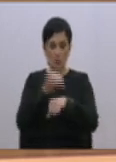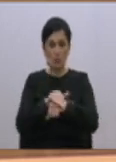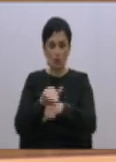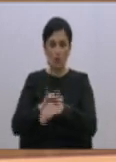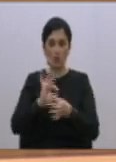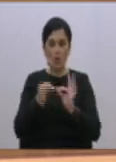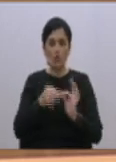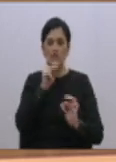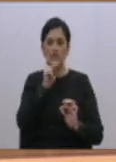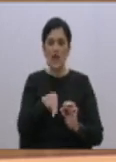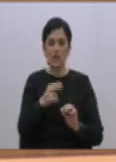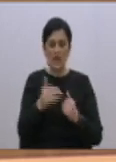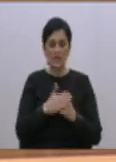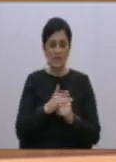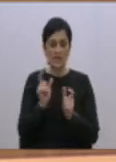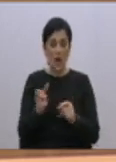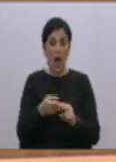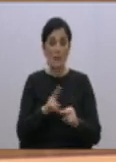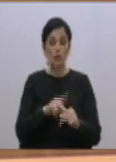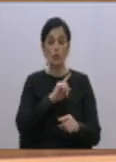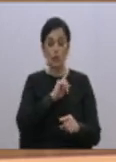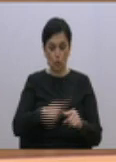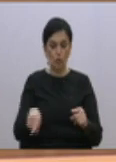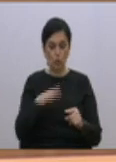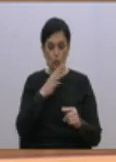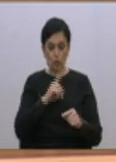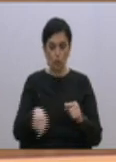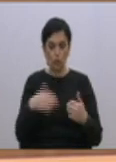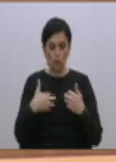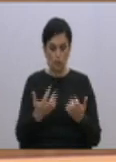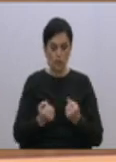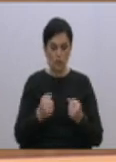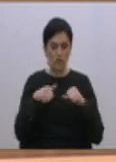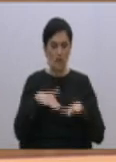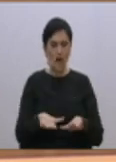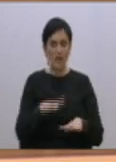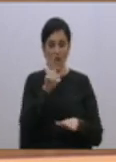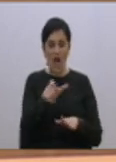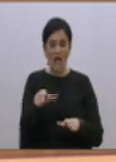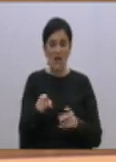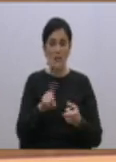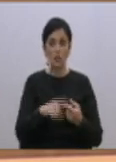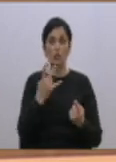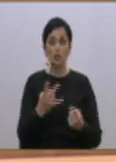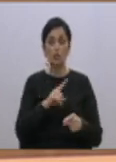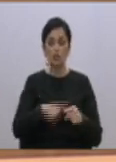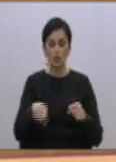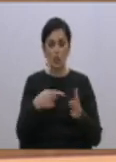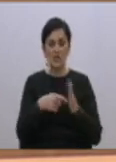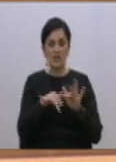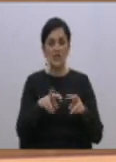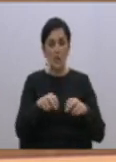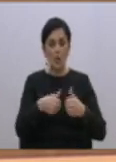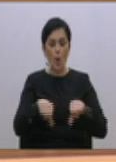კონკრეტულ დანაშაულებში და იქნენ სანქცირებული. ამიტომ დროზე უნდა მივიღოთ გადაწყვეტილებები ამ ადამიანებთან დაკავშირებით, დროზე უნდა შეიქმნა საგამოძიებო